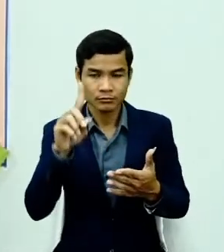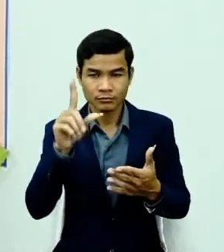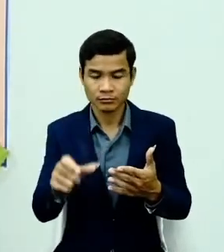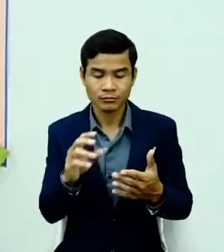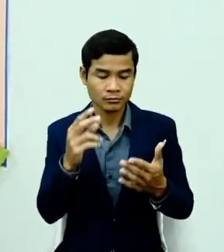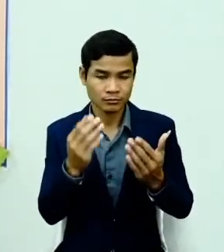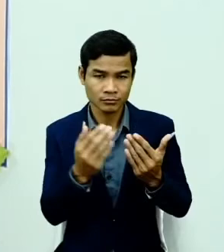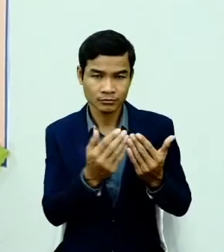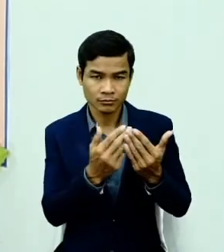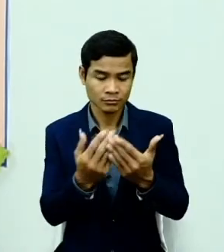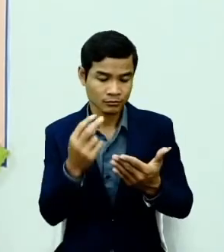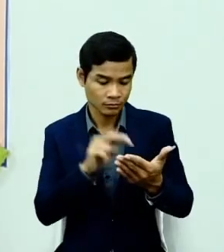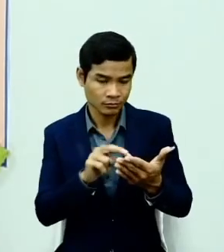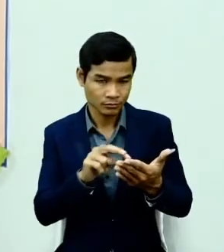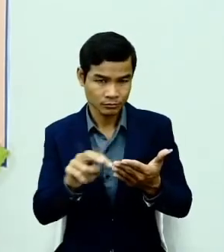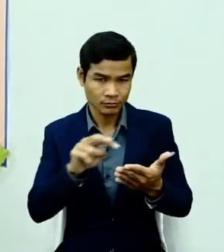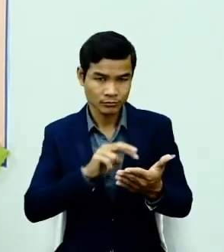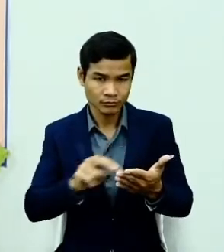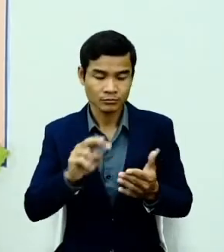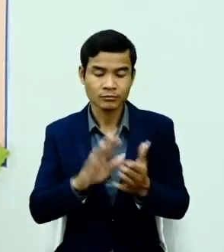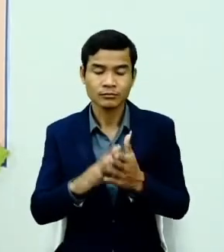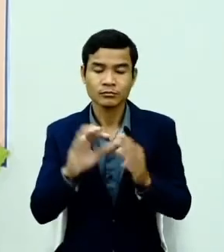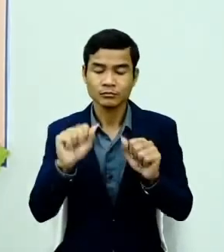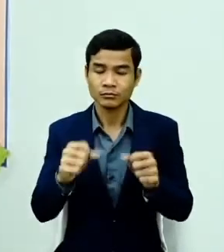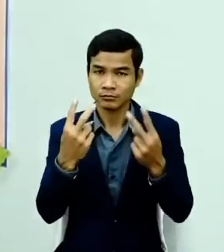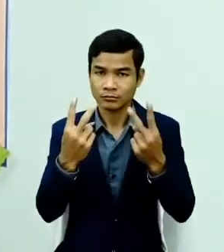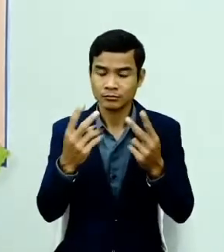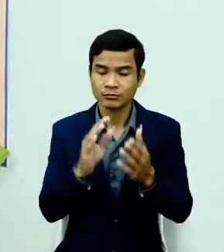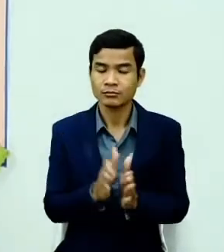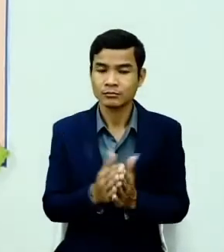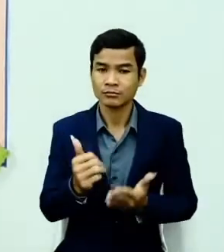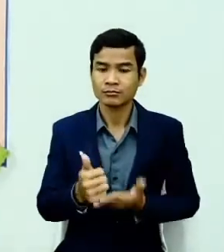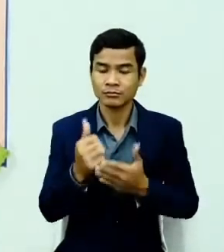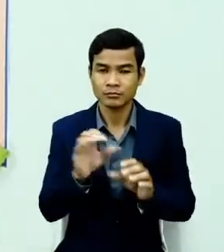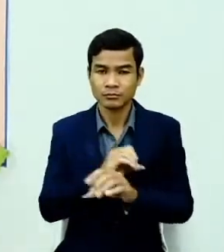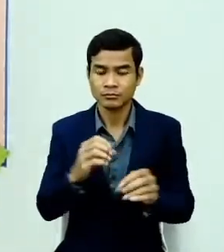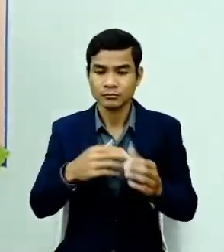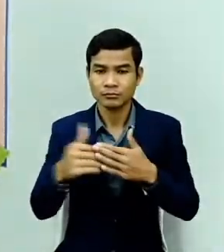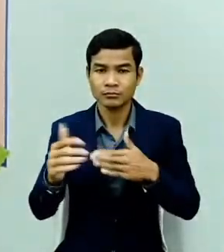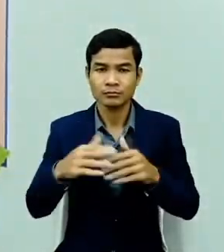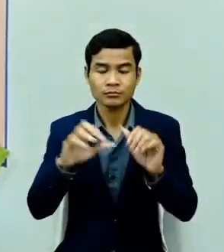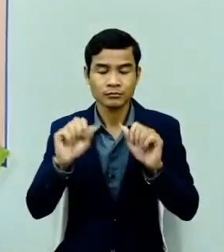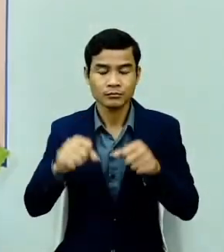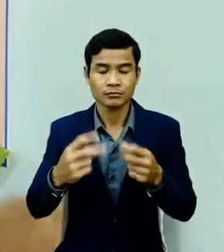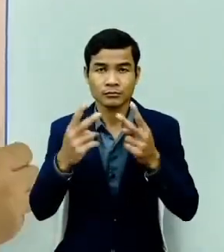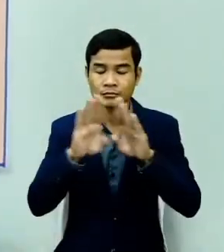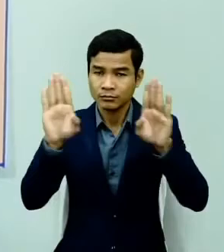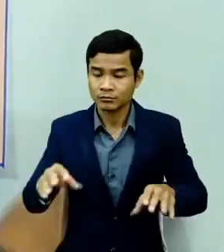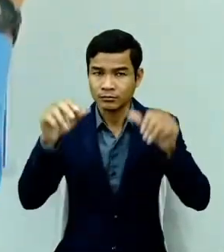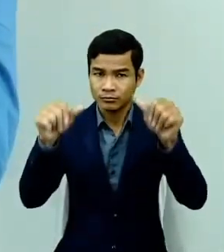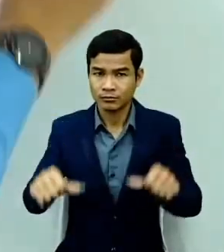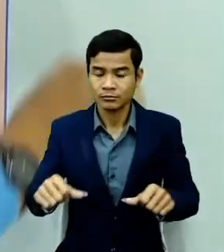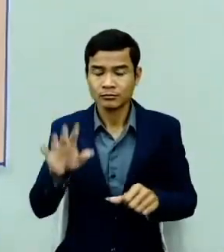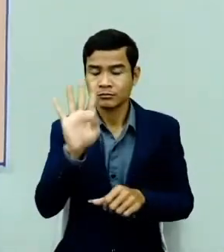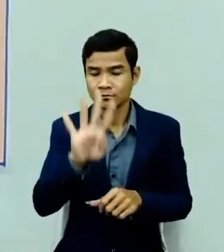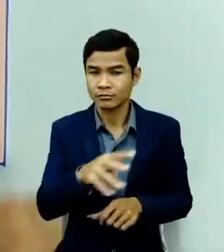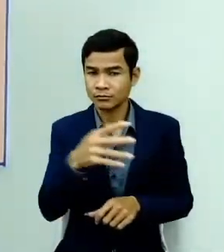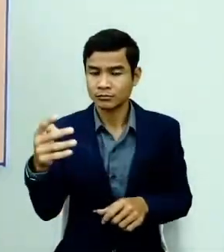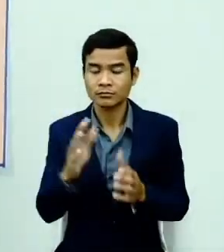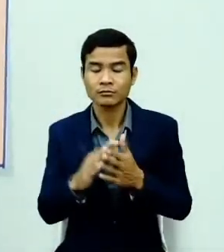ភៅជំនួយយើងចាំមើលមកក្តារខៀនអ្នកគ្រូនឹងមានតារាងអានព្យាងដែលប្រៀបធៀបគូសោបង្ហាញ